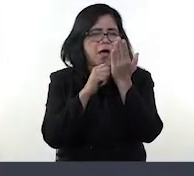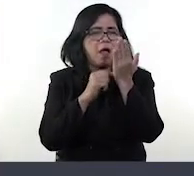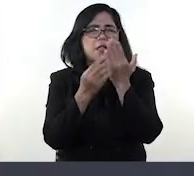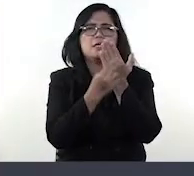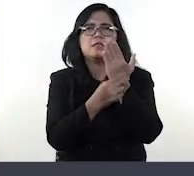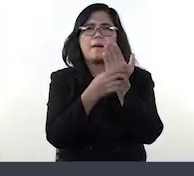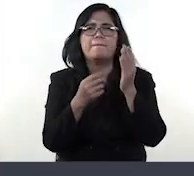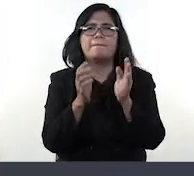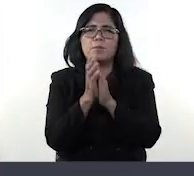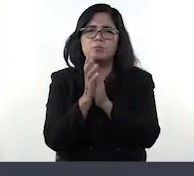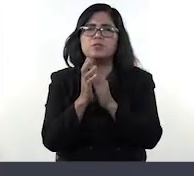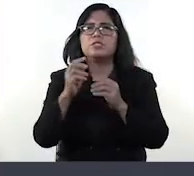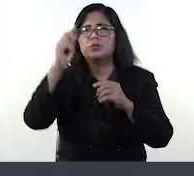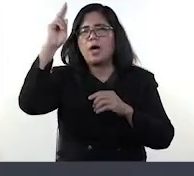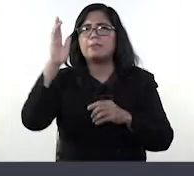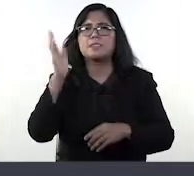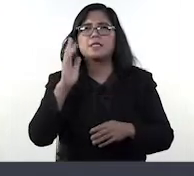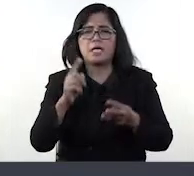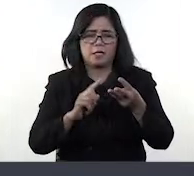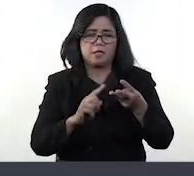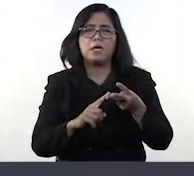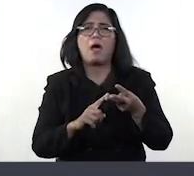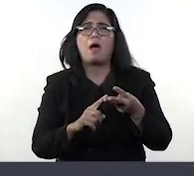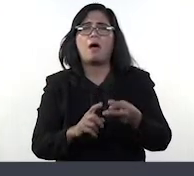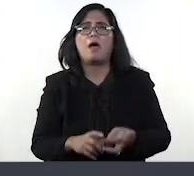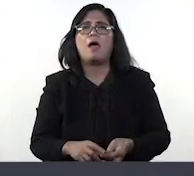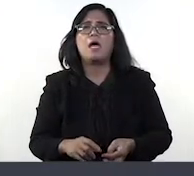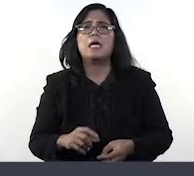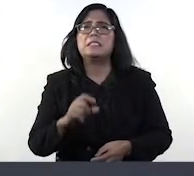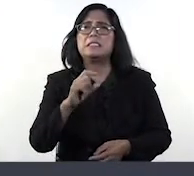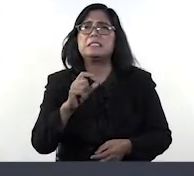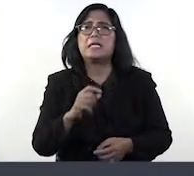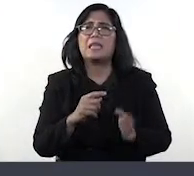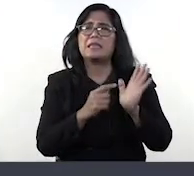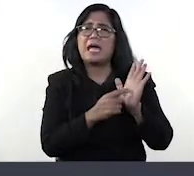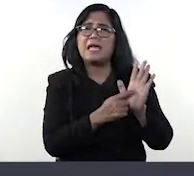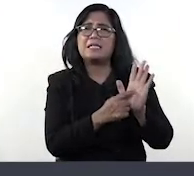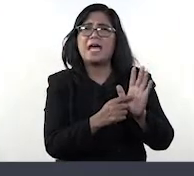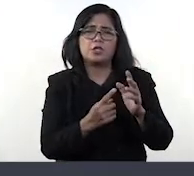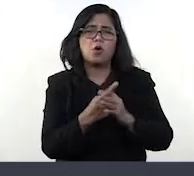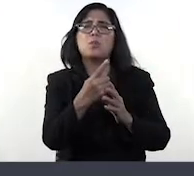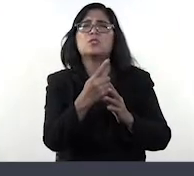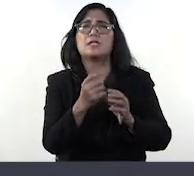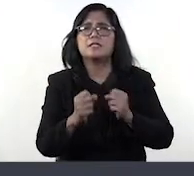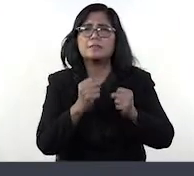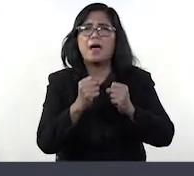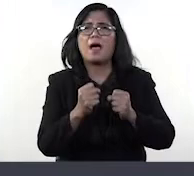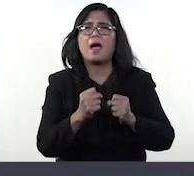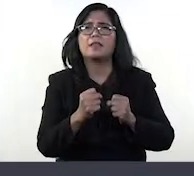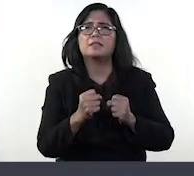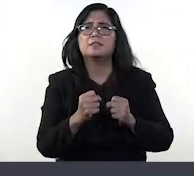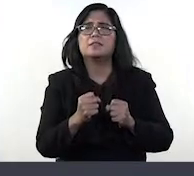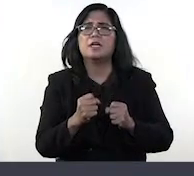semangat memuji dan memuliakan Tuhan serta bersaksi maka semangat yang ketiga cirinya tandanya terobosan yang hidup dalam